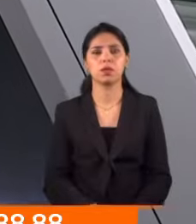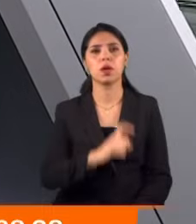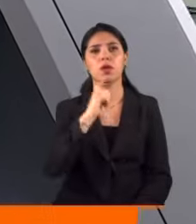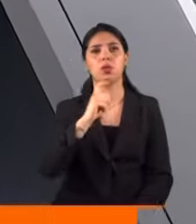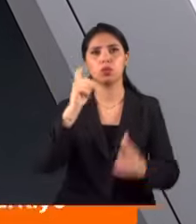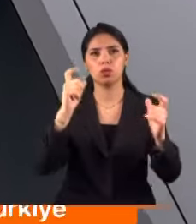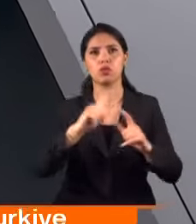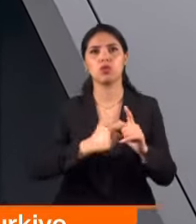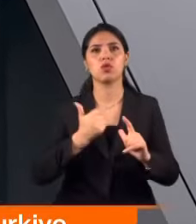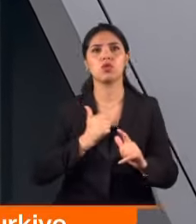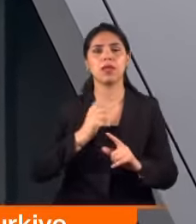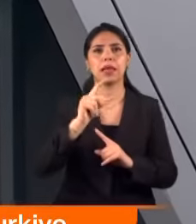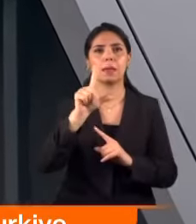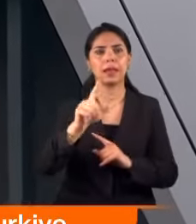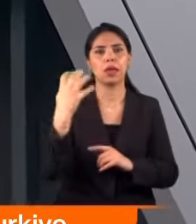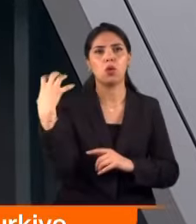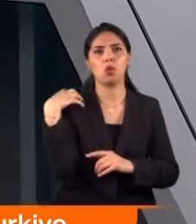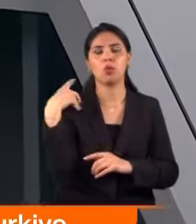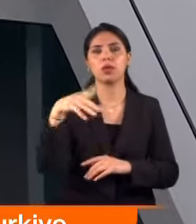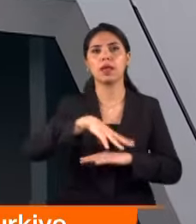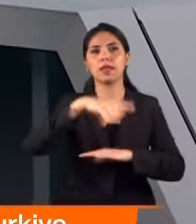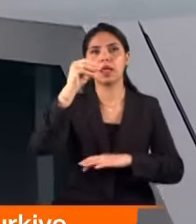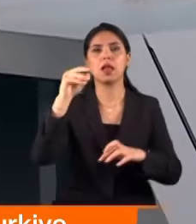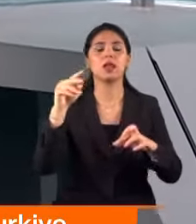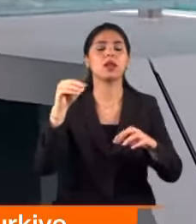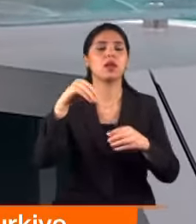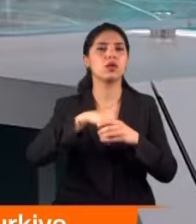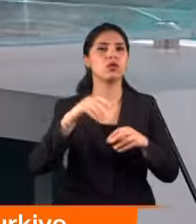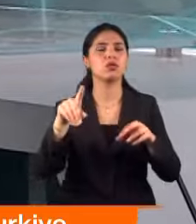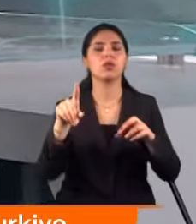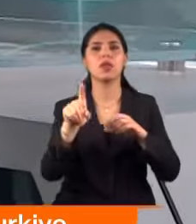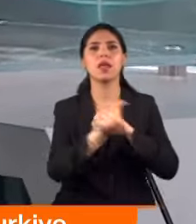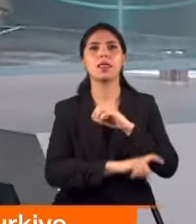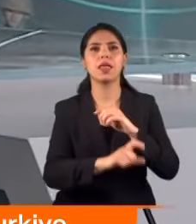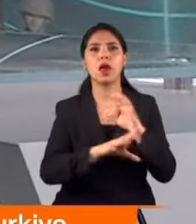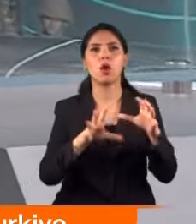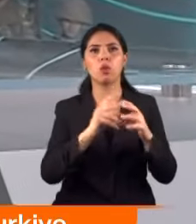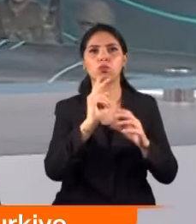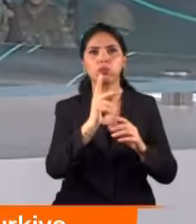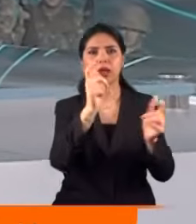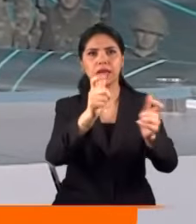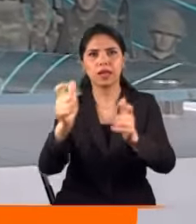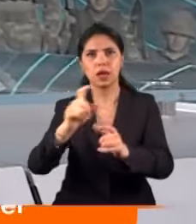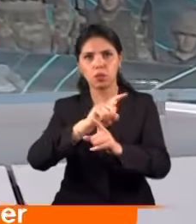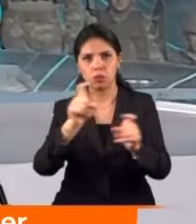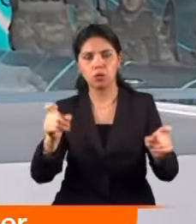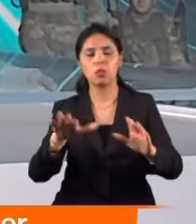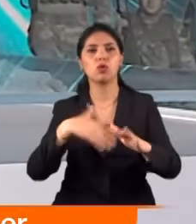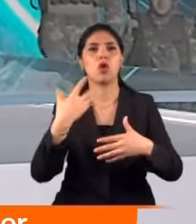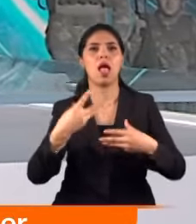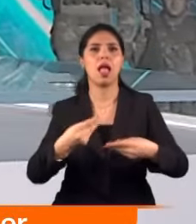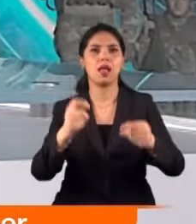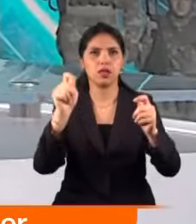Tunceli Jandarma İl Komutanlığı, dağlarda terör örgütü PKK'dan kalan son sığınakları tespit edip hepsini tek tek imha etti.